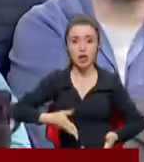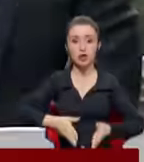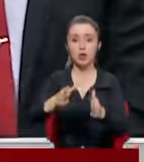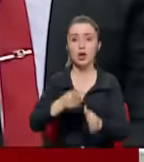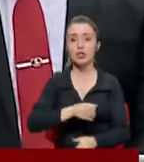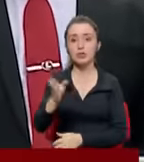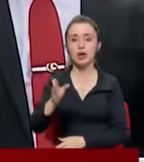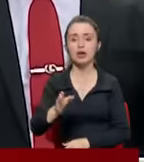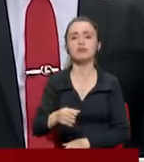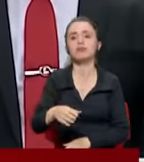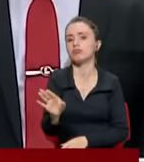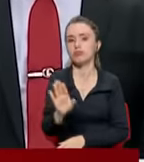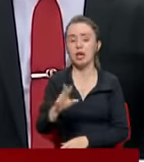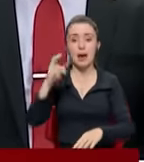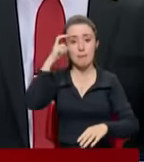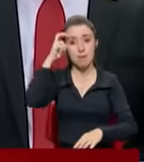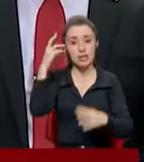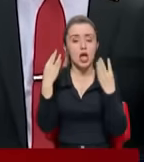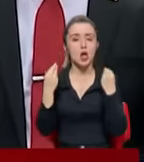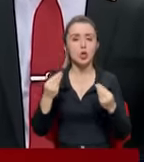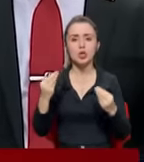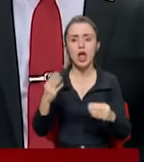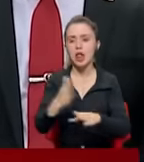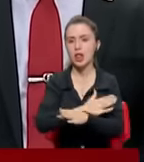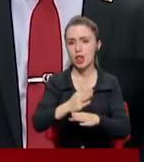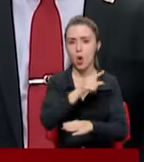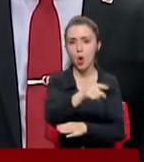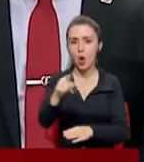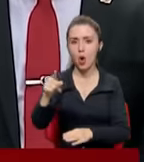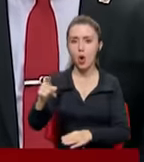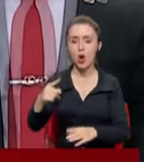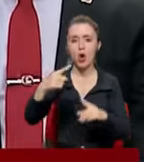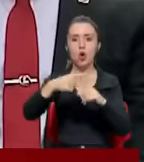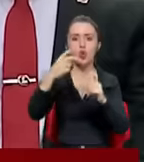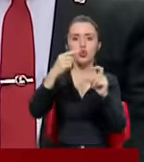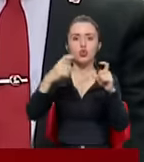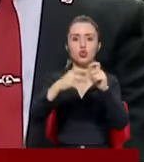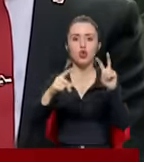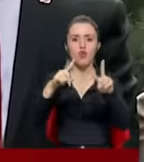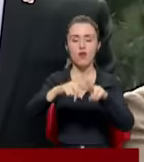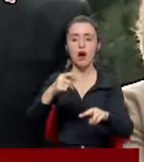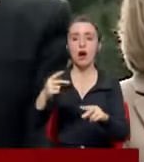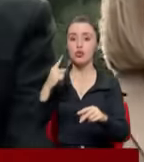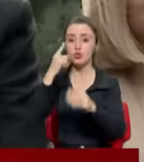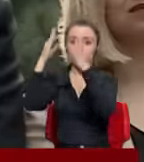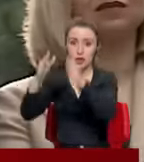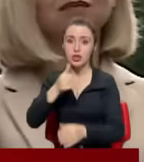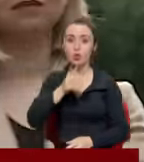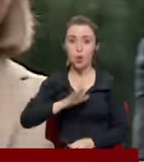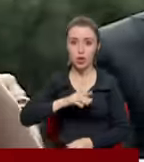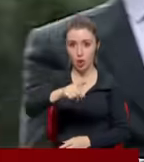oldu Manisa'nın en güzel varlıklarını tkv var ya Erdoğan'ın oğulları